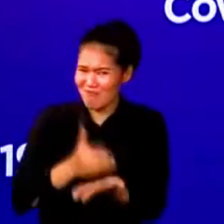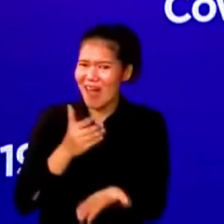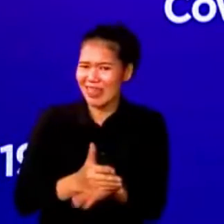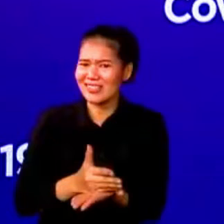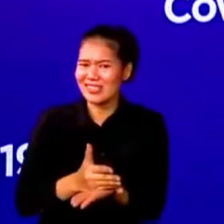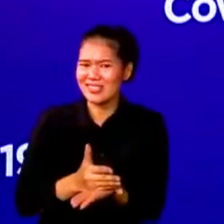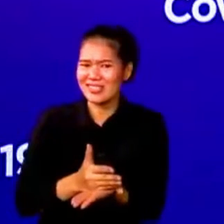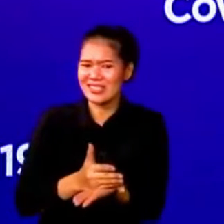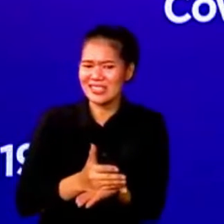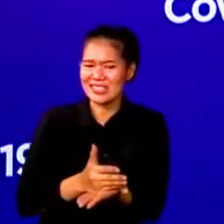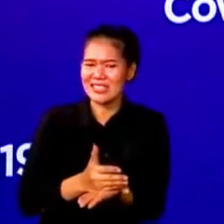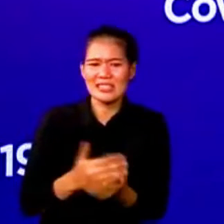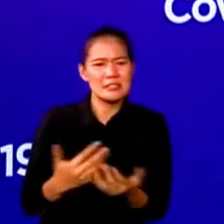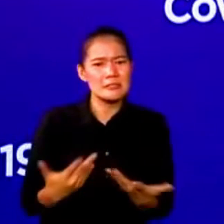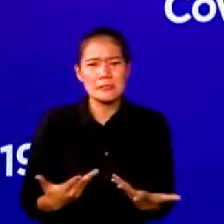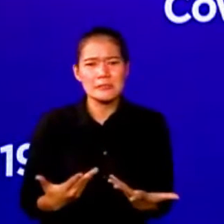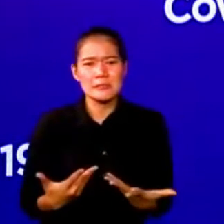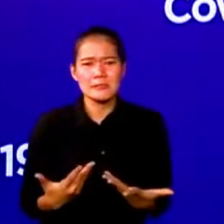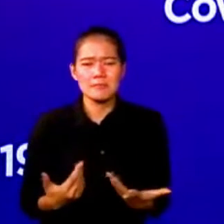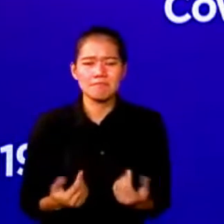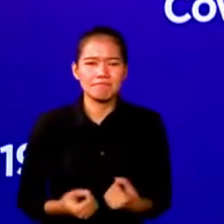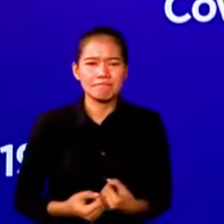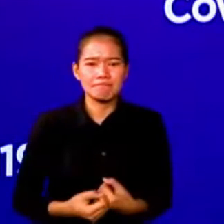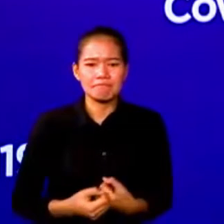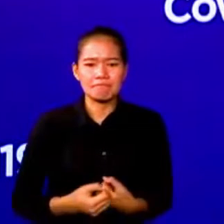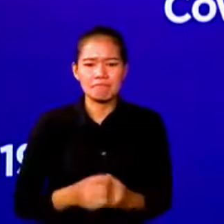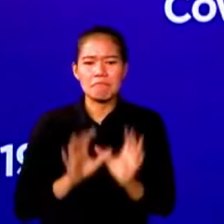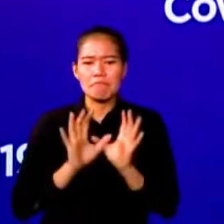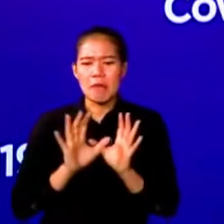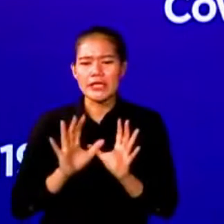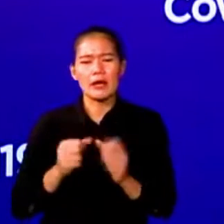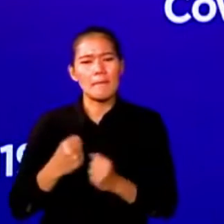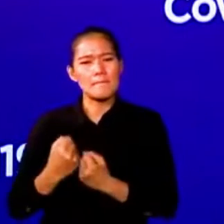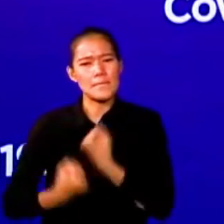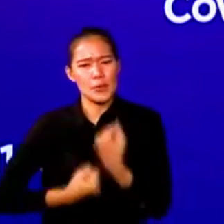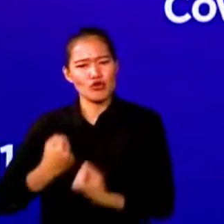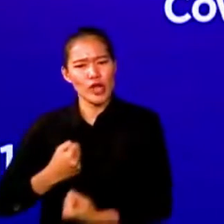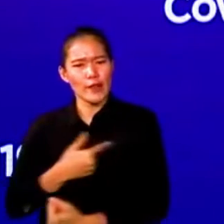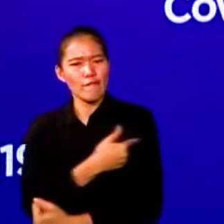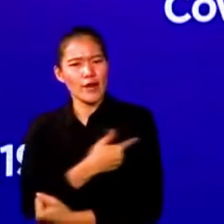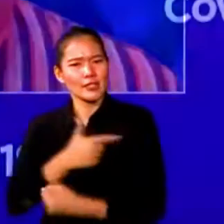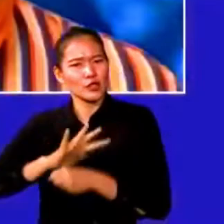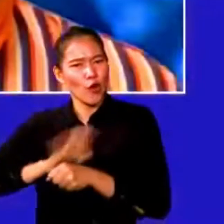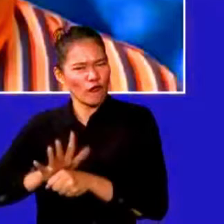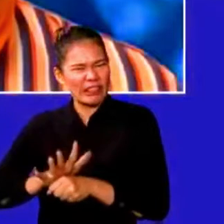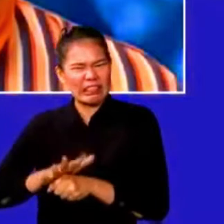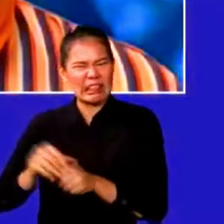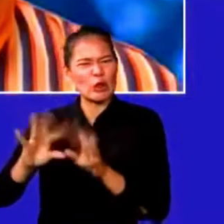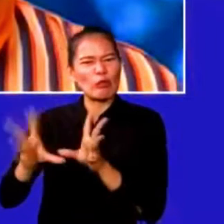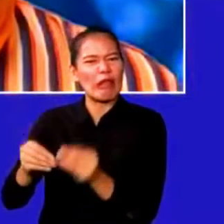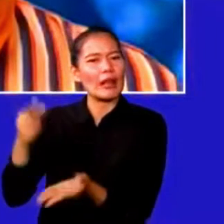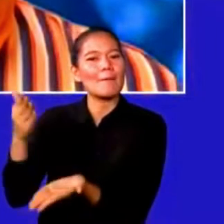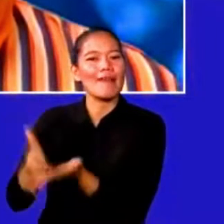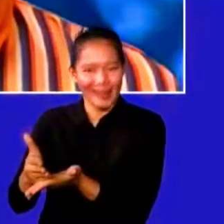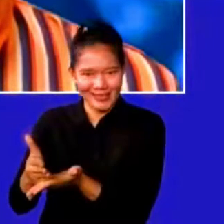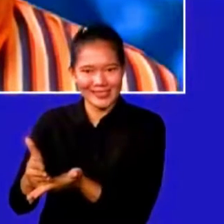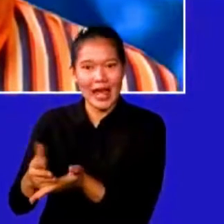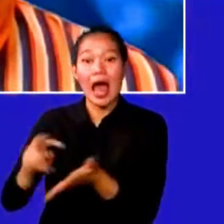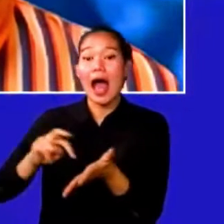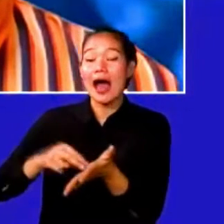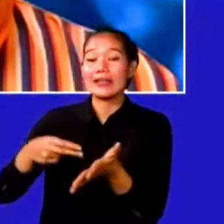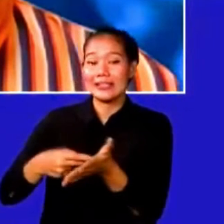terbatas di eh apa perusahaan vaksin topik 19 ini market secara